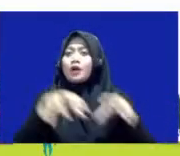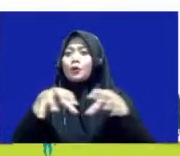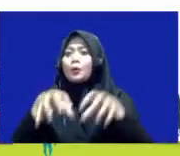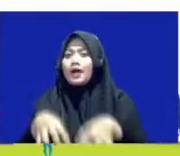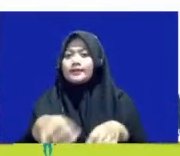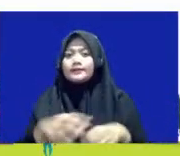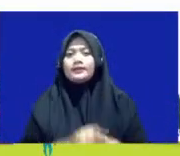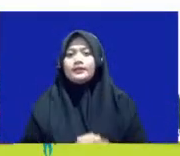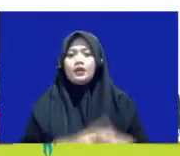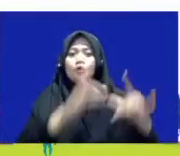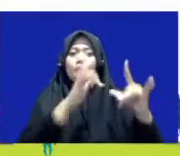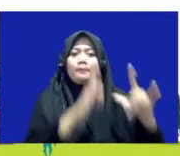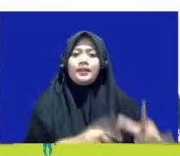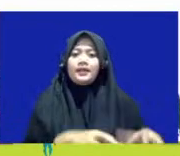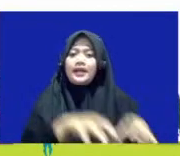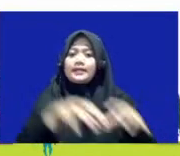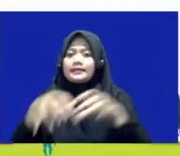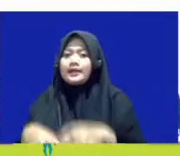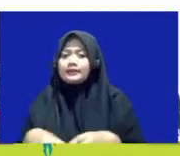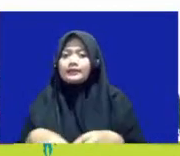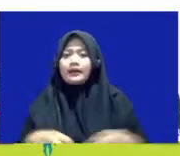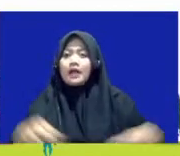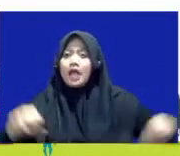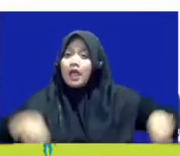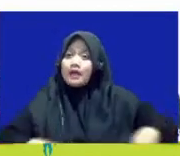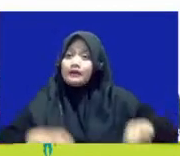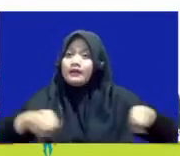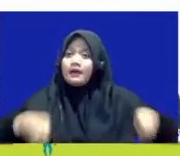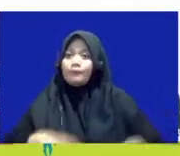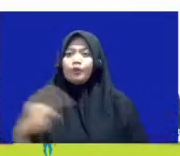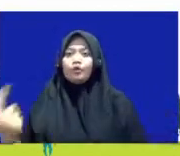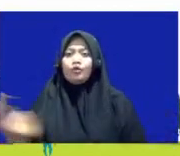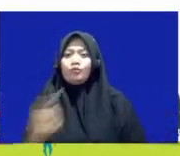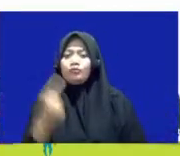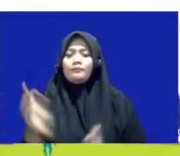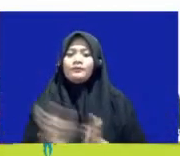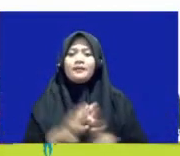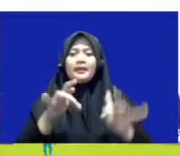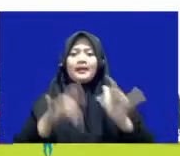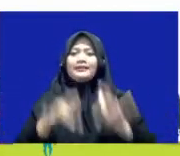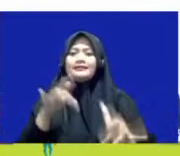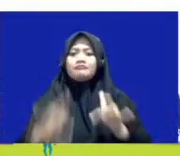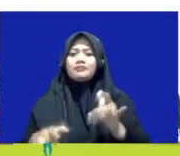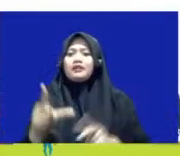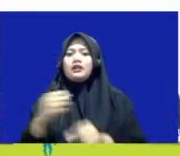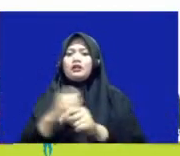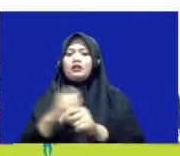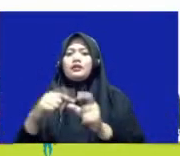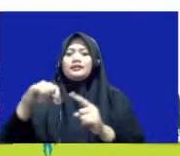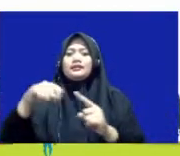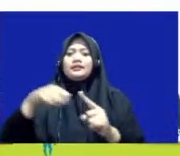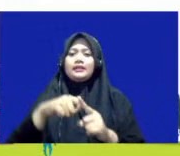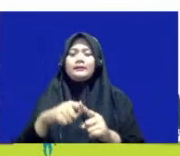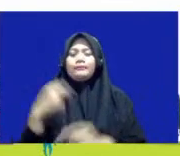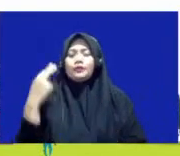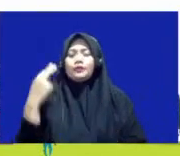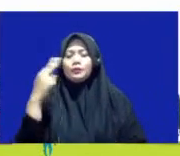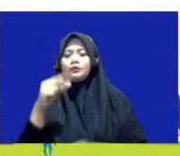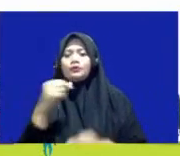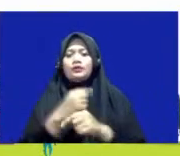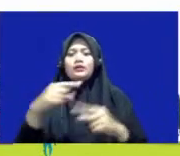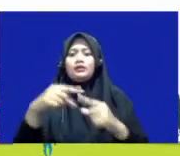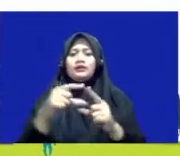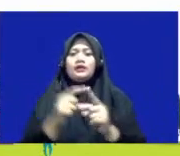shelter, dapur umum, sampai manajemen penanganan logistik dengan mendirikan gardu sosial dan